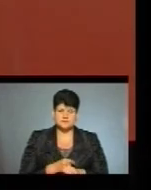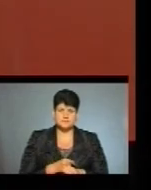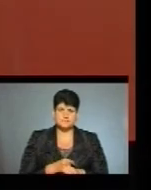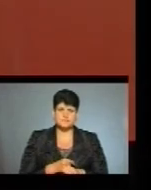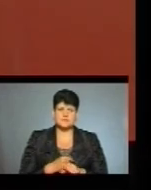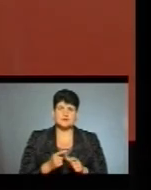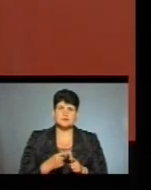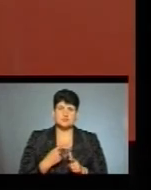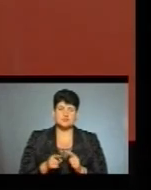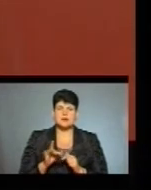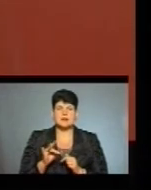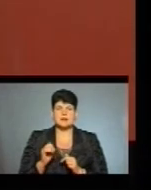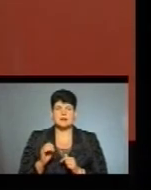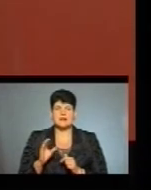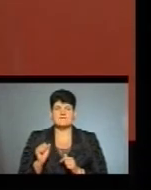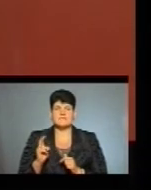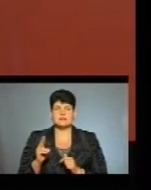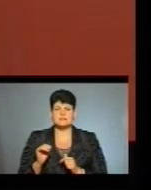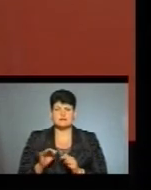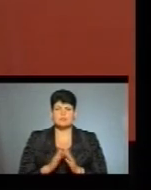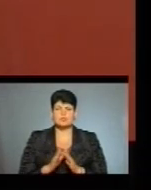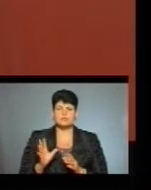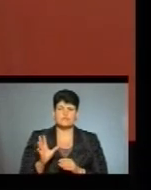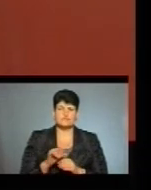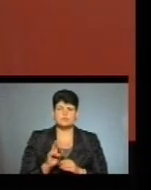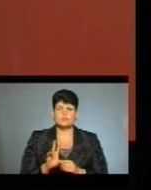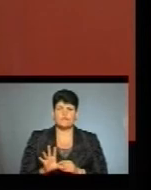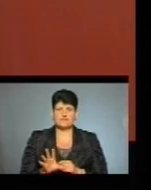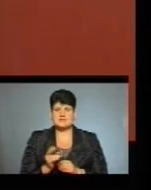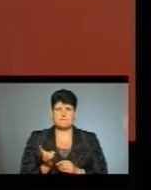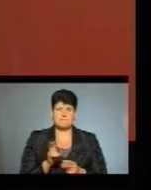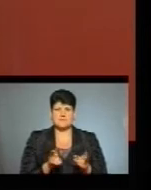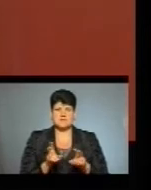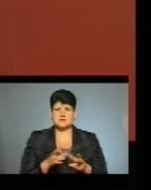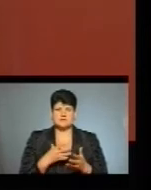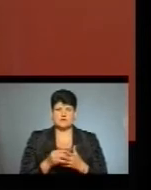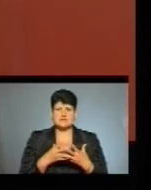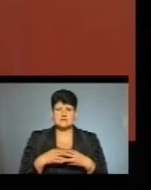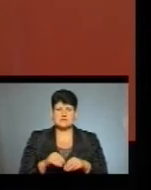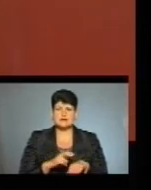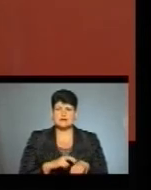щеплення чи ревакцинацію. Ми просимо всіх, щоб всі підійшли до своїх сімейних лікарів,